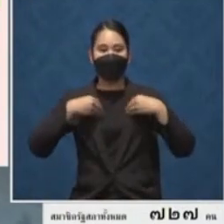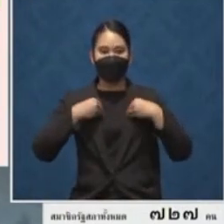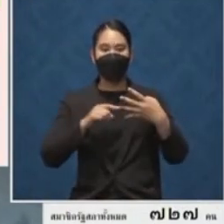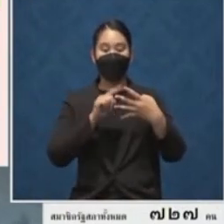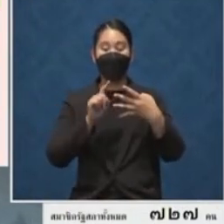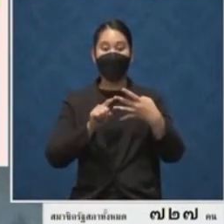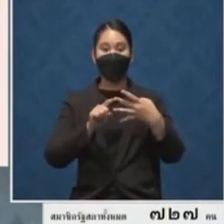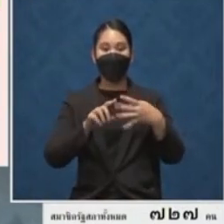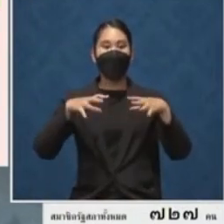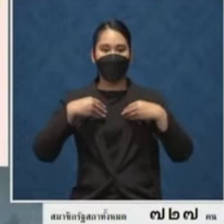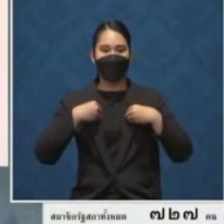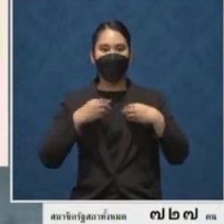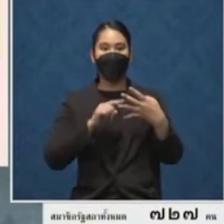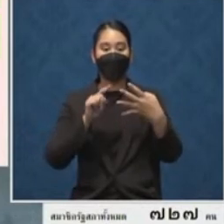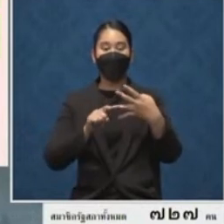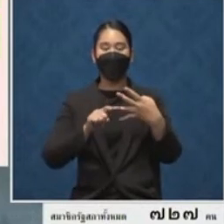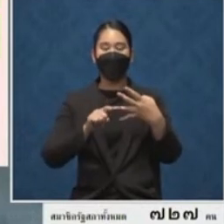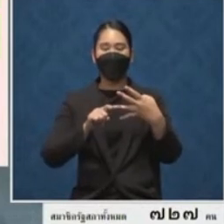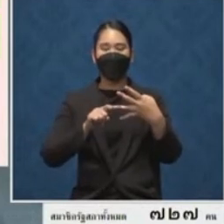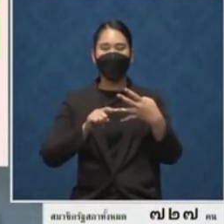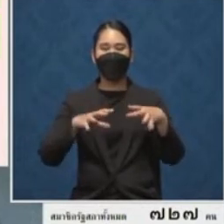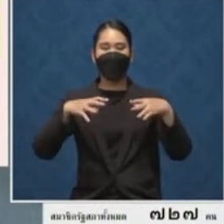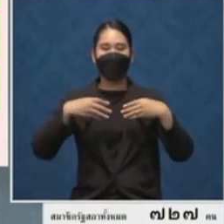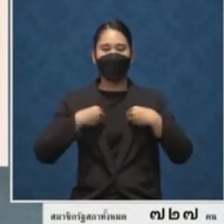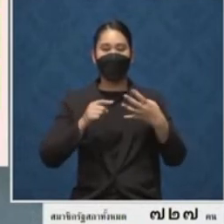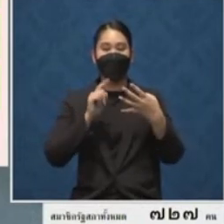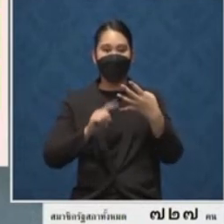3รับหลักการและ4รับหลักการ